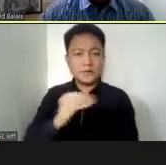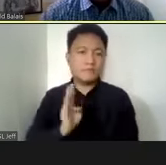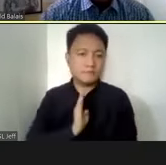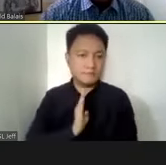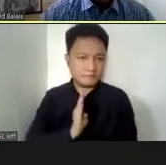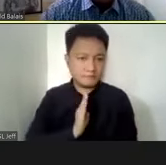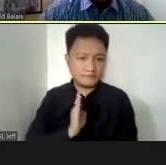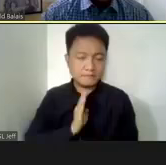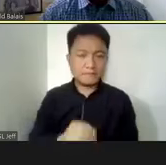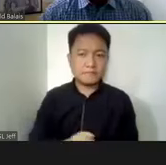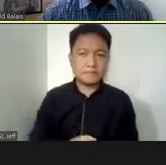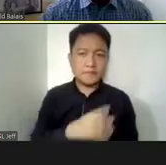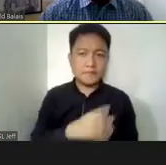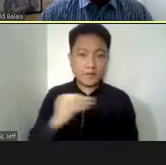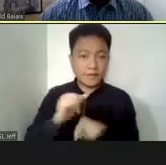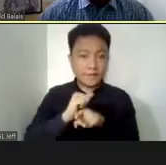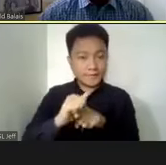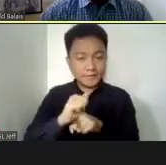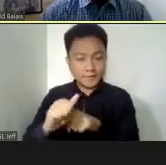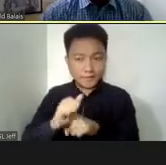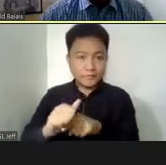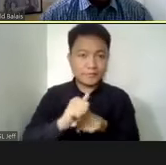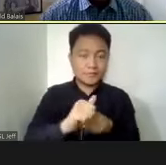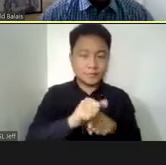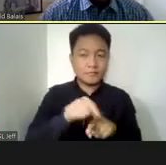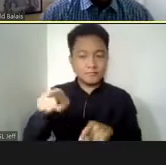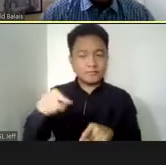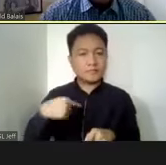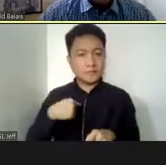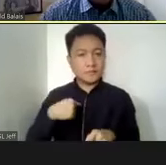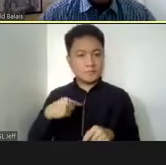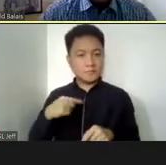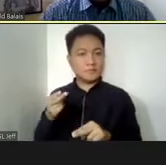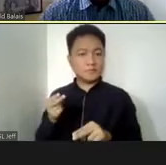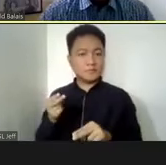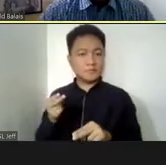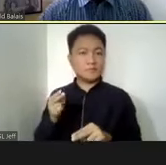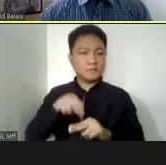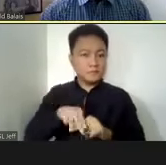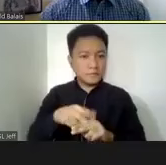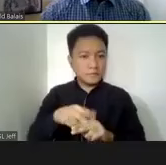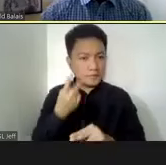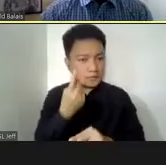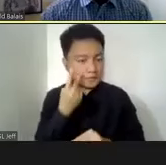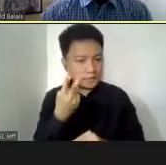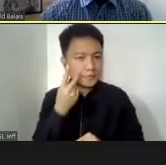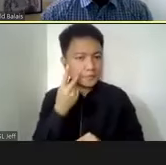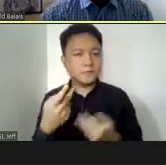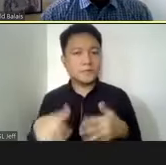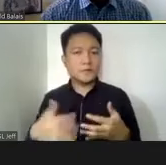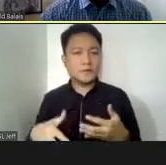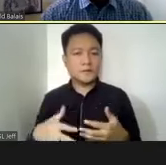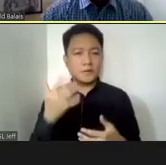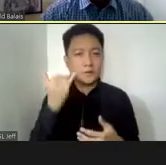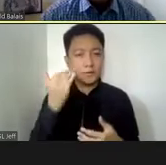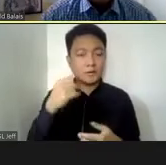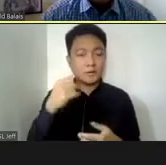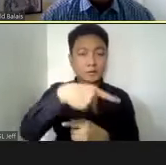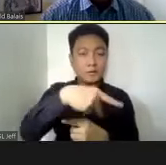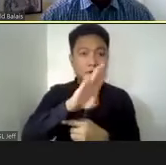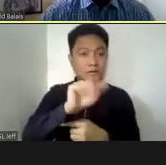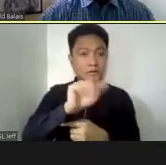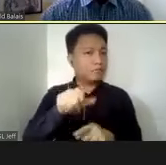lang siya. Kasi sa PBA talagang sikat na sikat si Samboy Lim. Yes. Oo nga, totoo yan, ano,